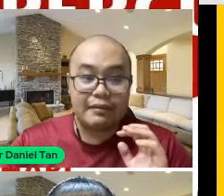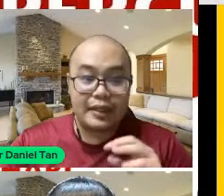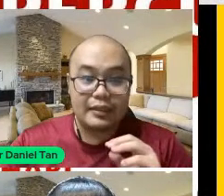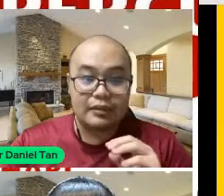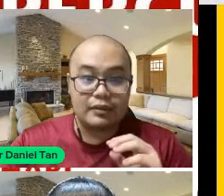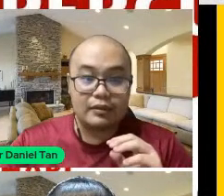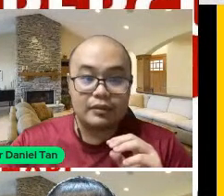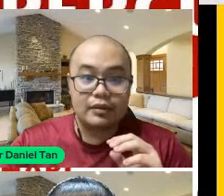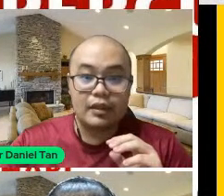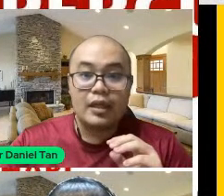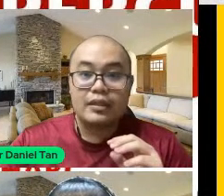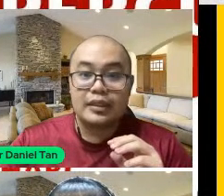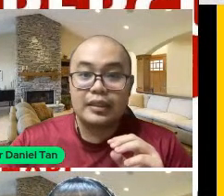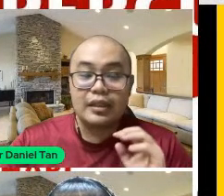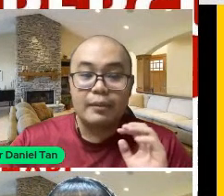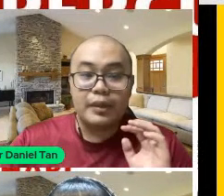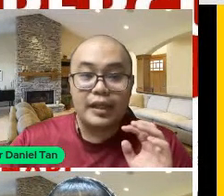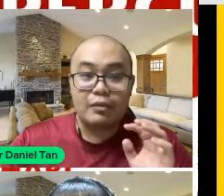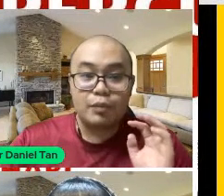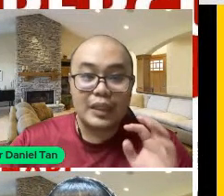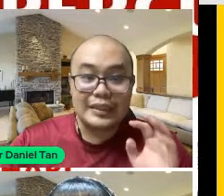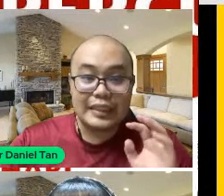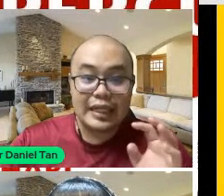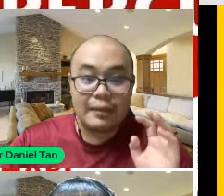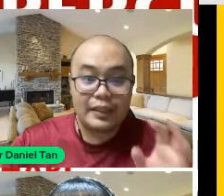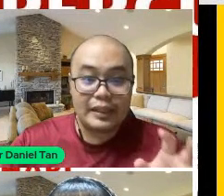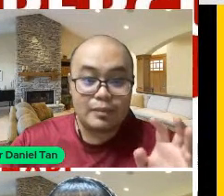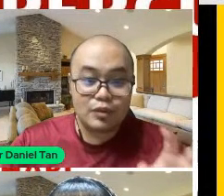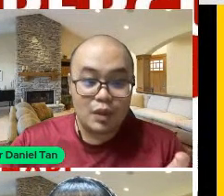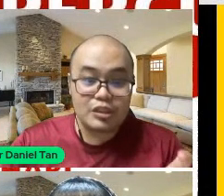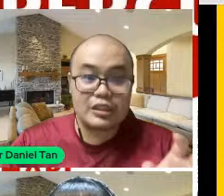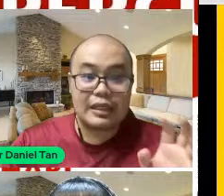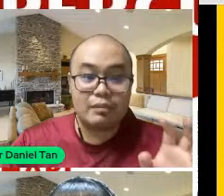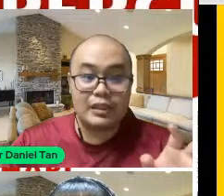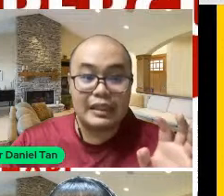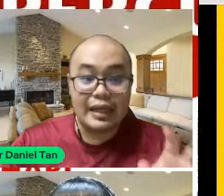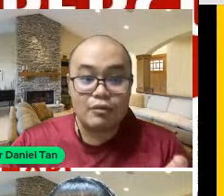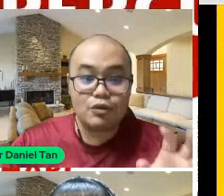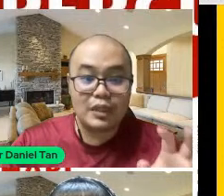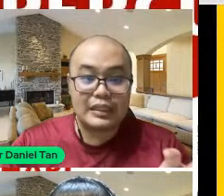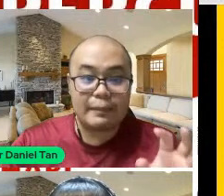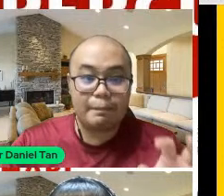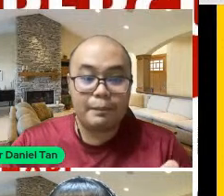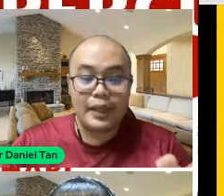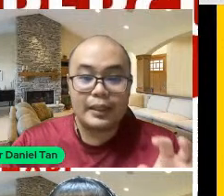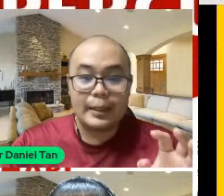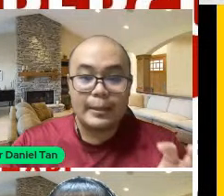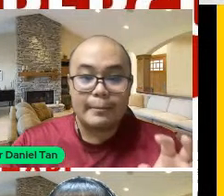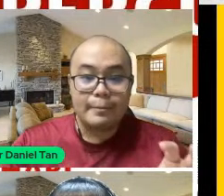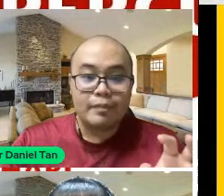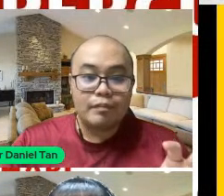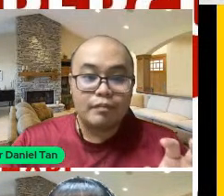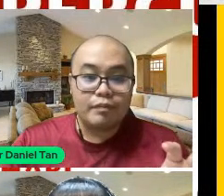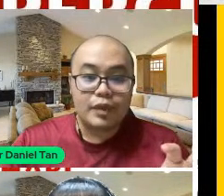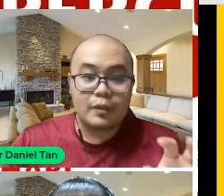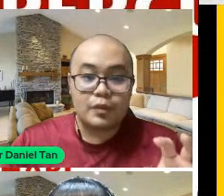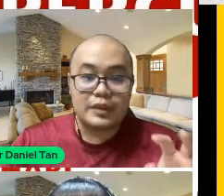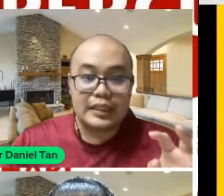punya pelajaran jadi beliau bukan sahaja hebat dalam squash dan beliau juga dapat